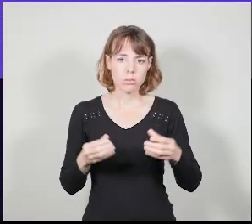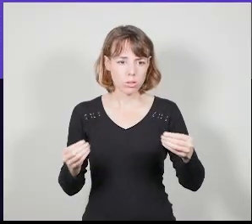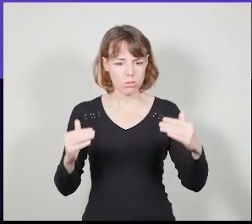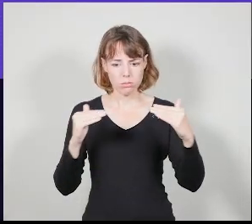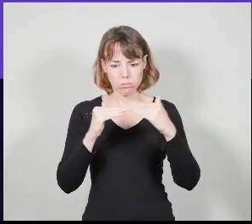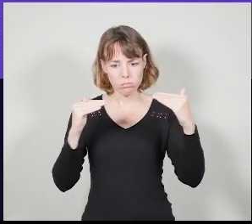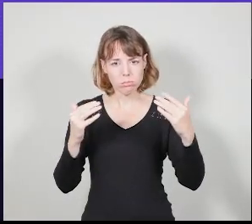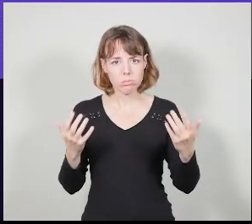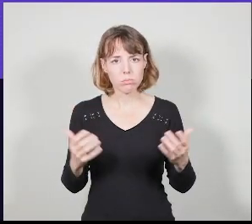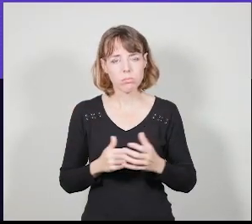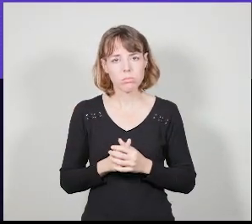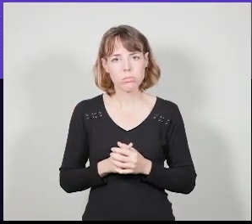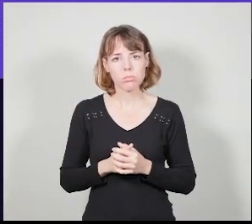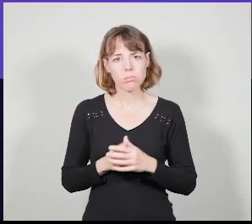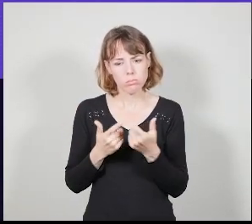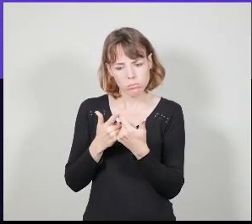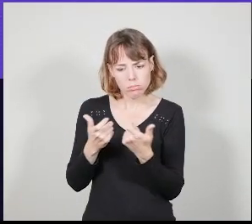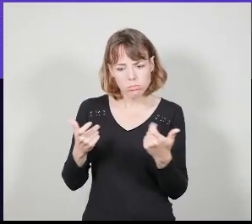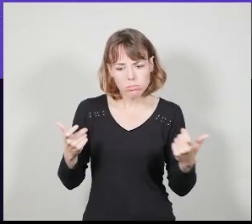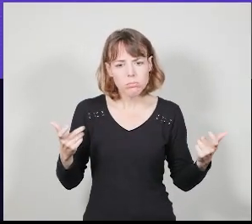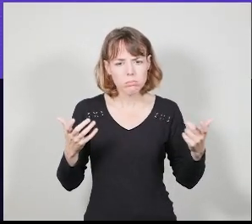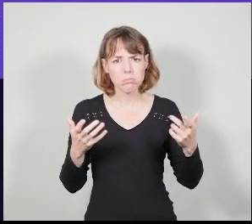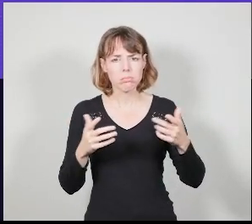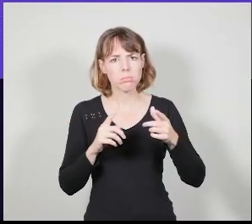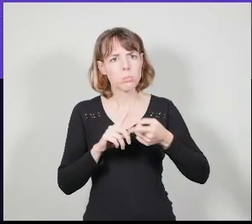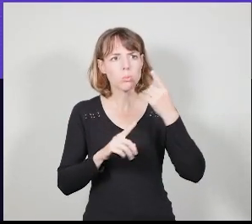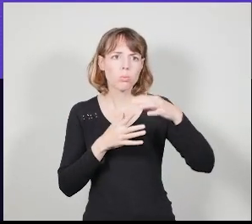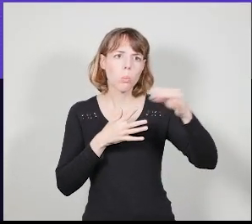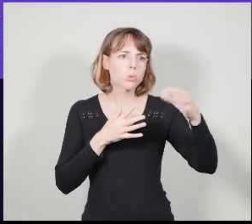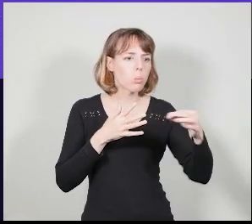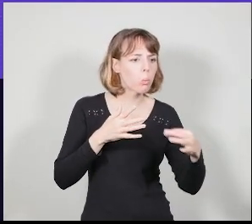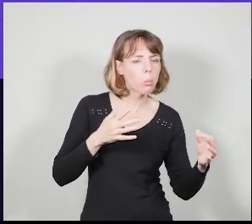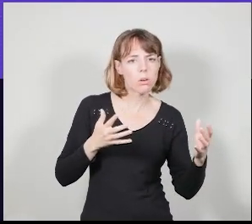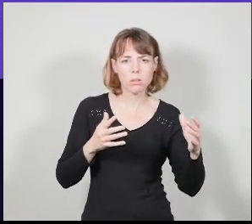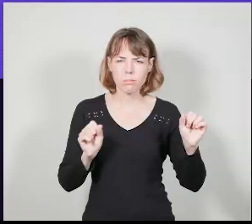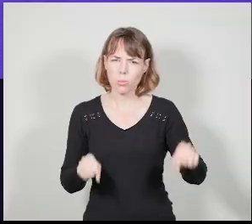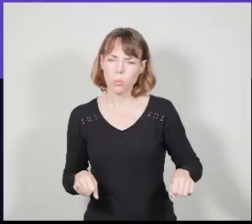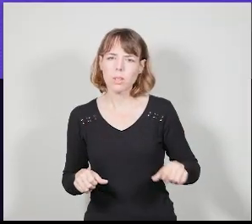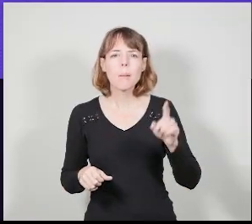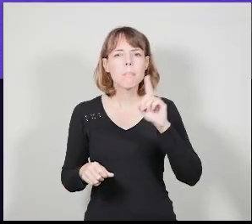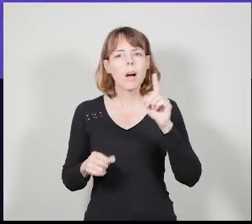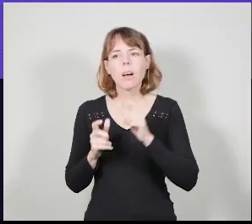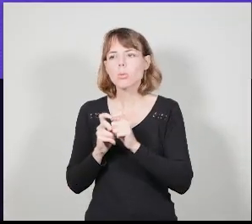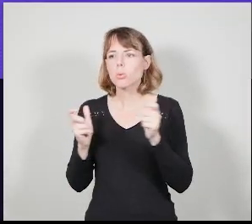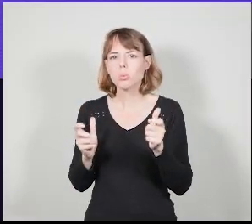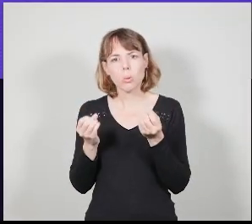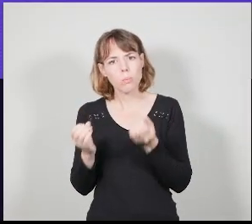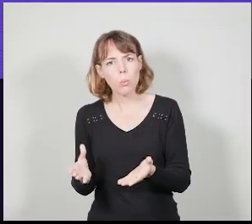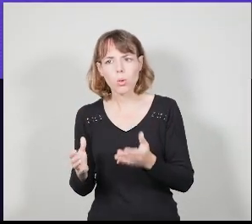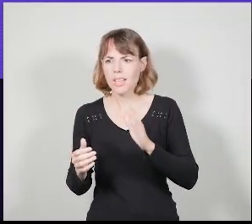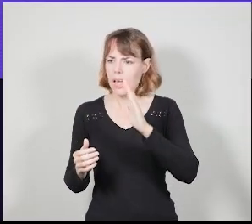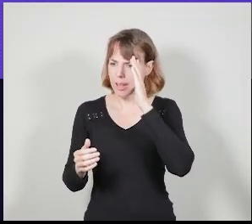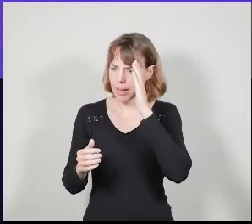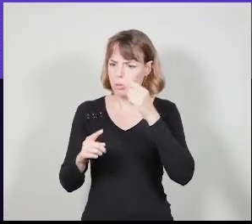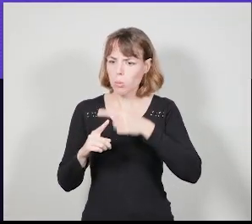l'accompagnement médico-social. Et cette modularité, l'idée de se dire qu'une structure ne doit pas être une structure qui ne propose que de l'hébergement et de l'accueil de